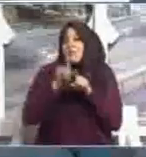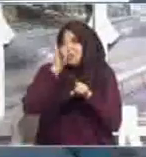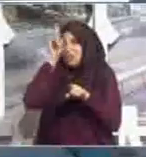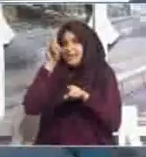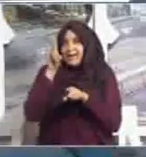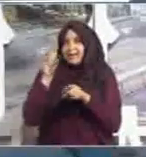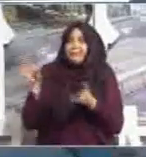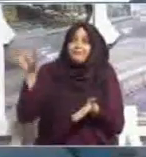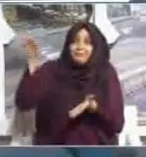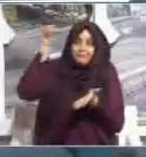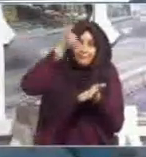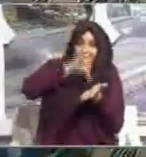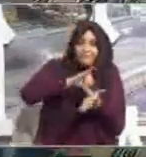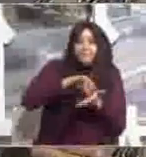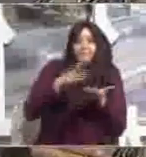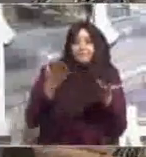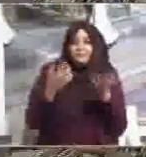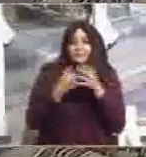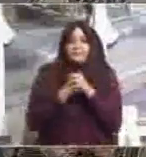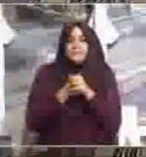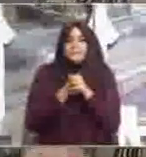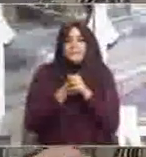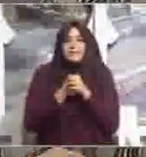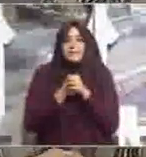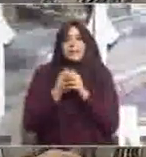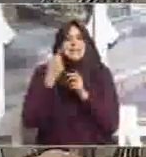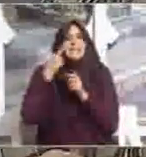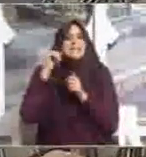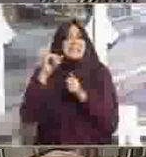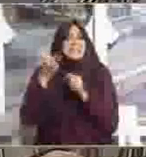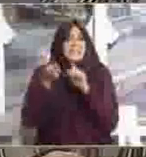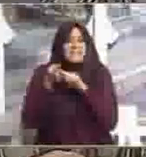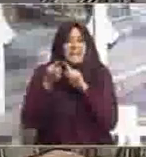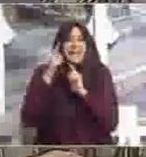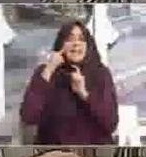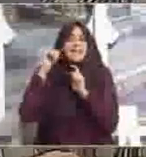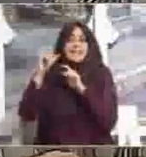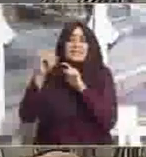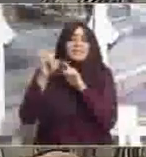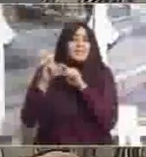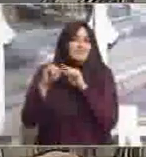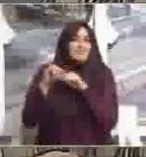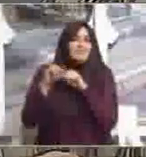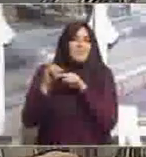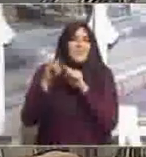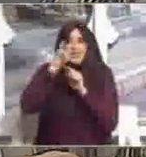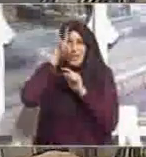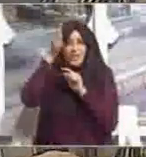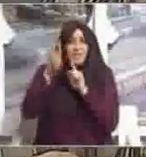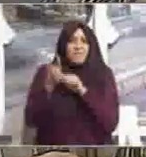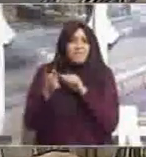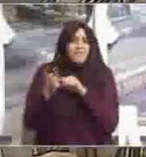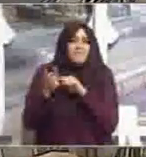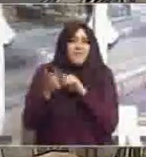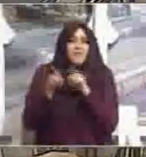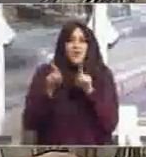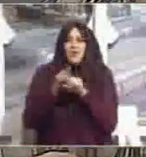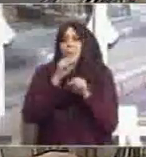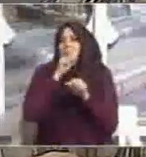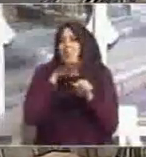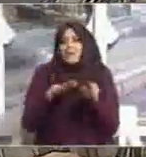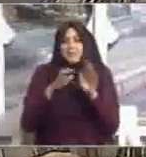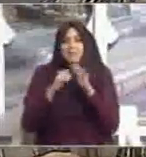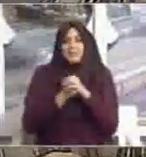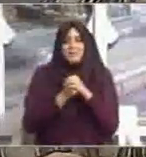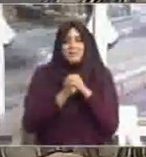كما نقولوا، لان لو كان مش هو احنا كما نقولوا لو كان هذه لو هذا حرف الشيطان. صح. ماهوش حرف عمل الشيطان كما قال النبي صلى الله عليه وسلم. ولا تقول الشيطان